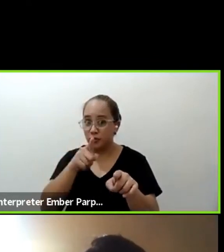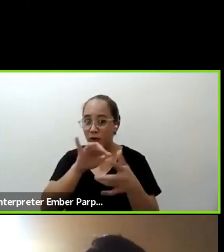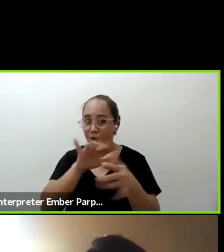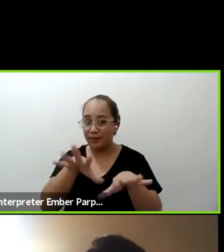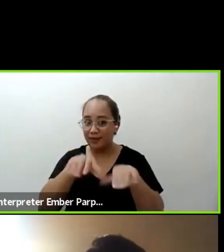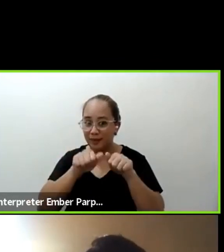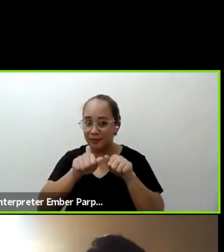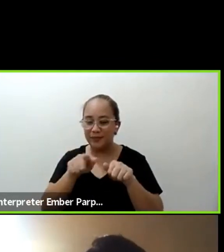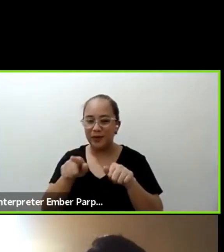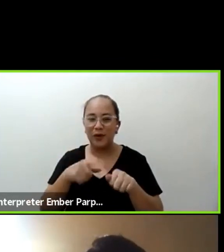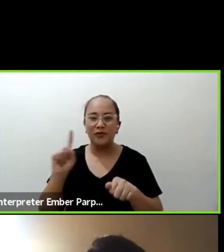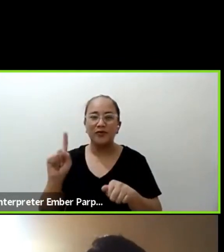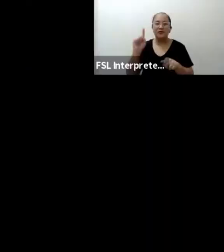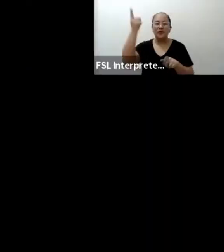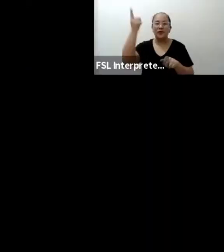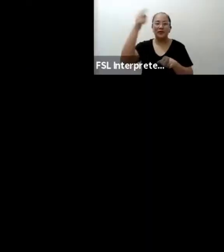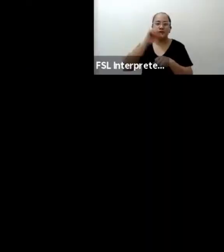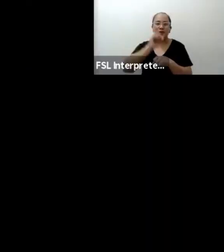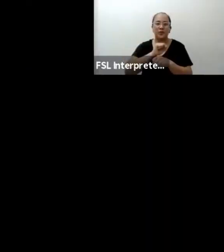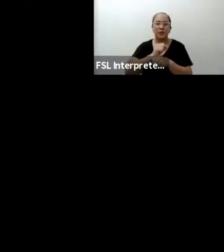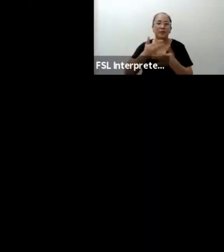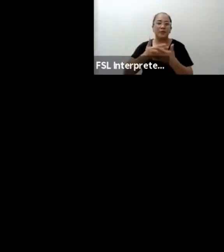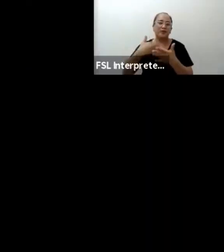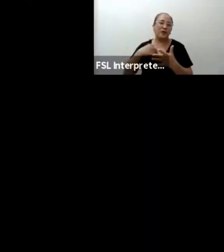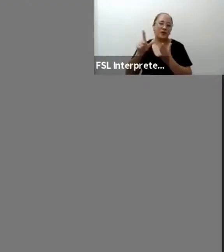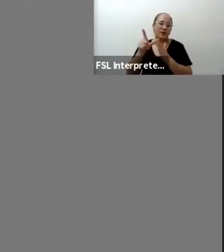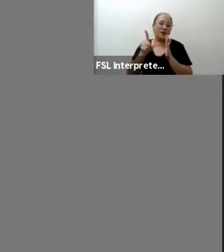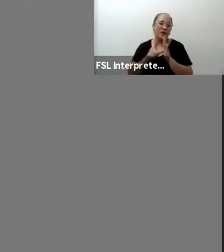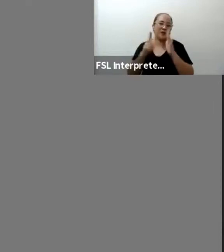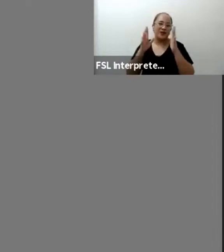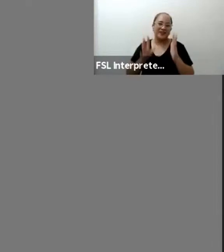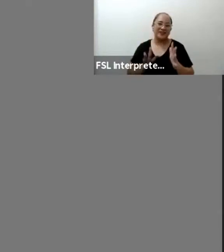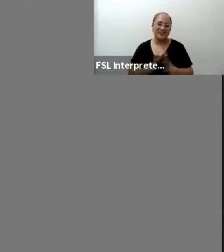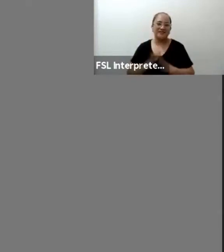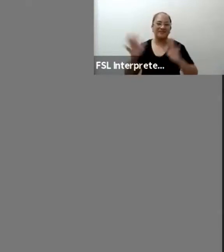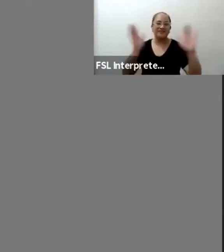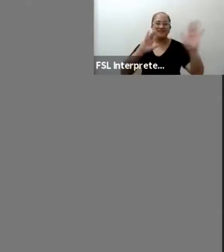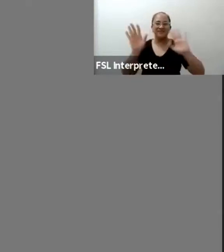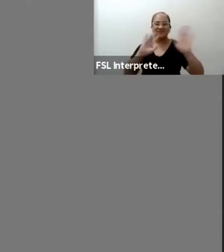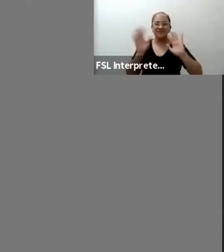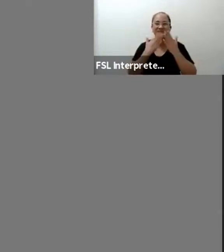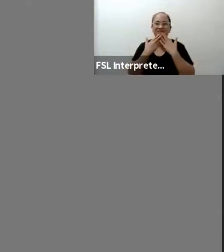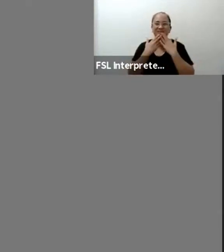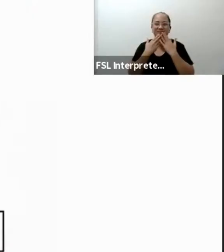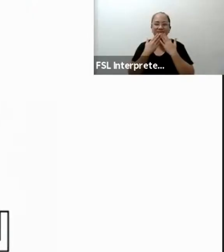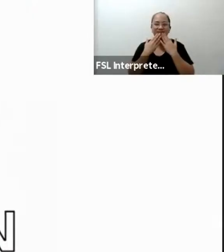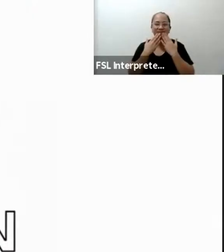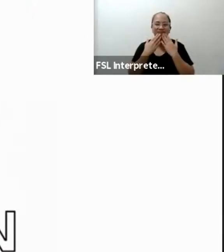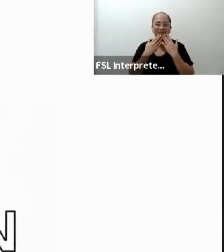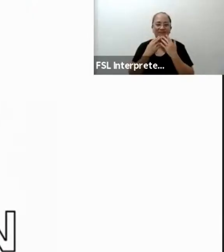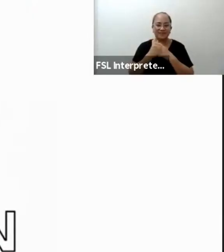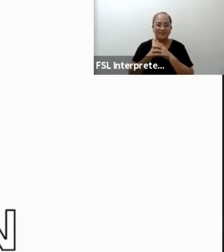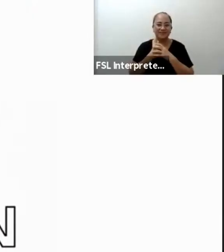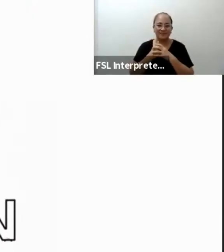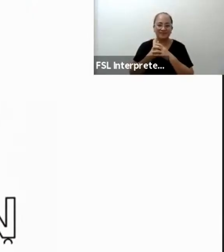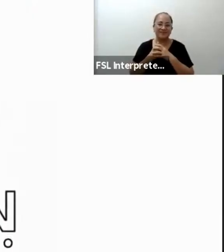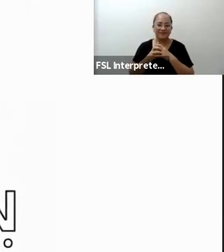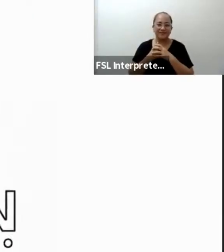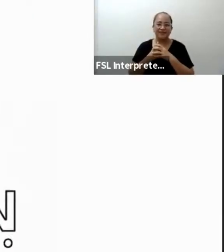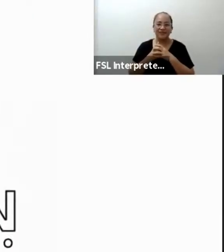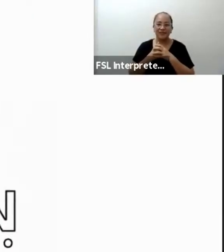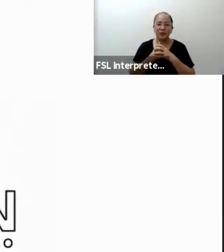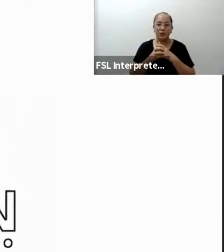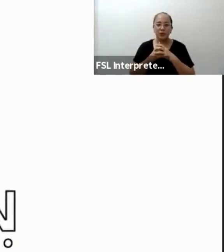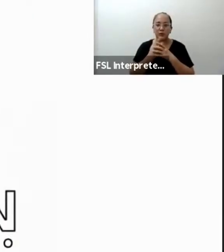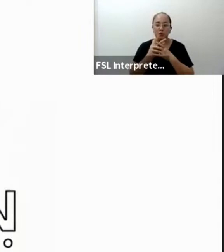my first profession before I become a lawyer. Sige, thank you. Okay. Who will